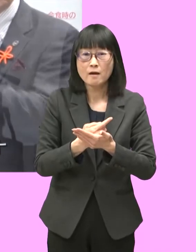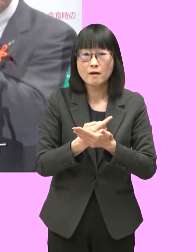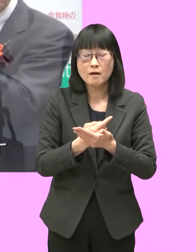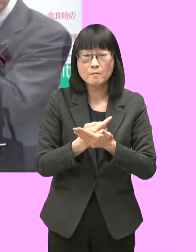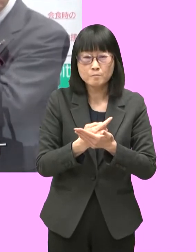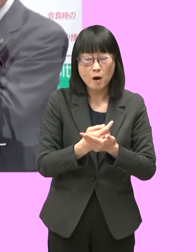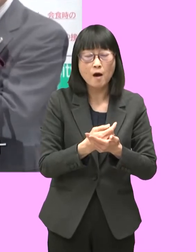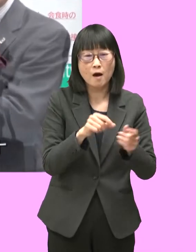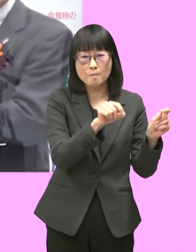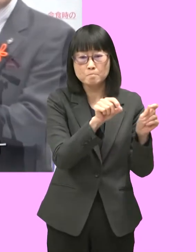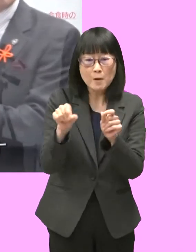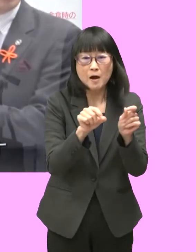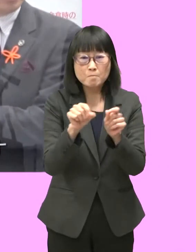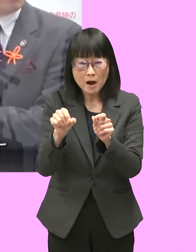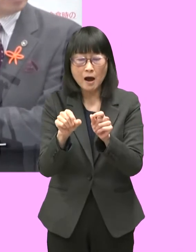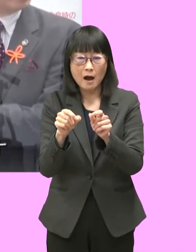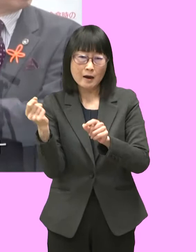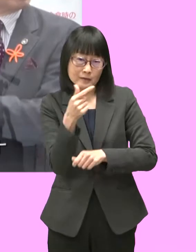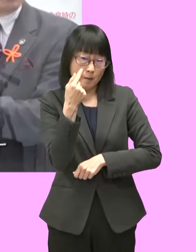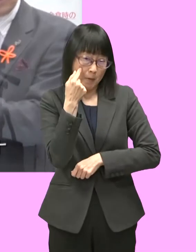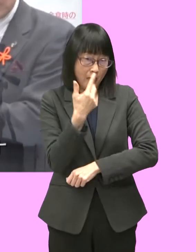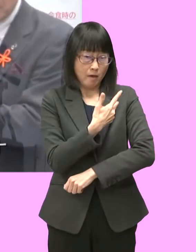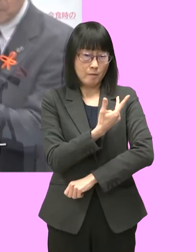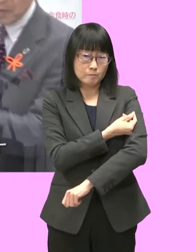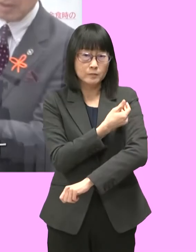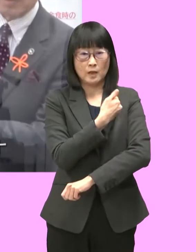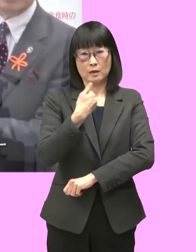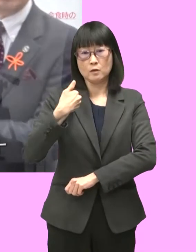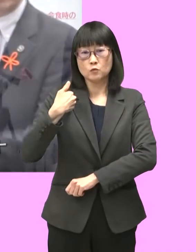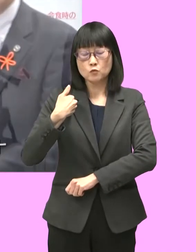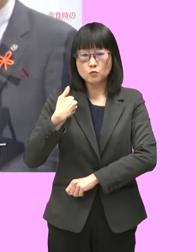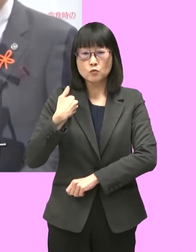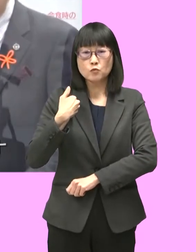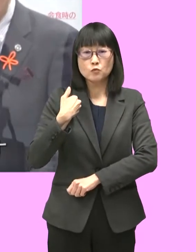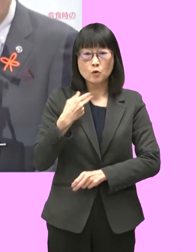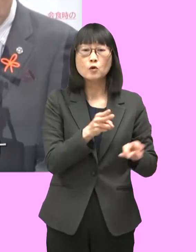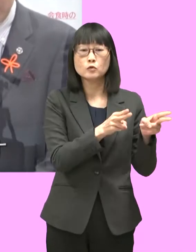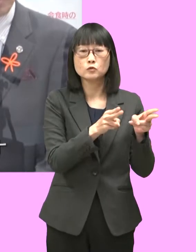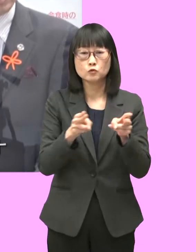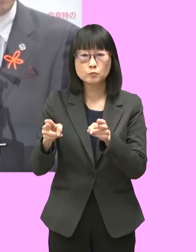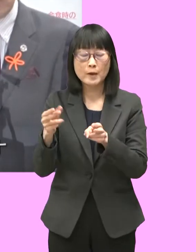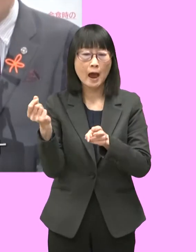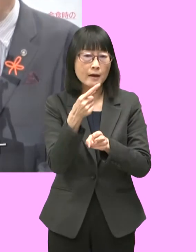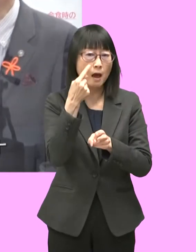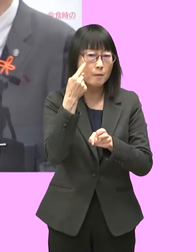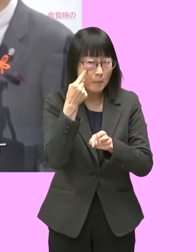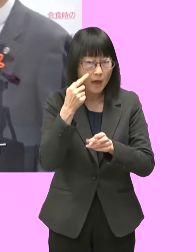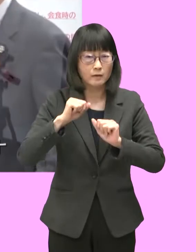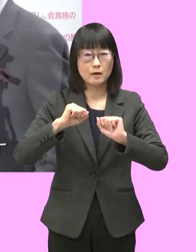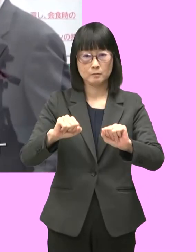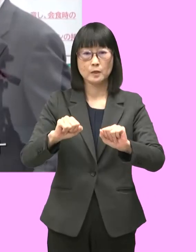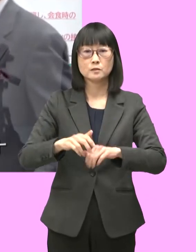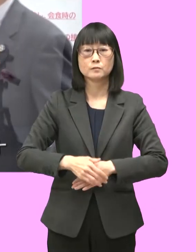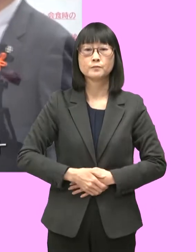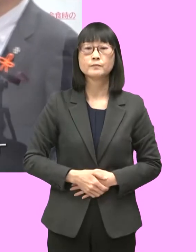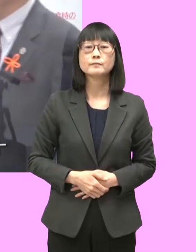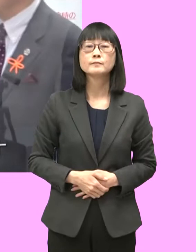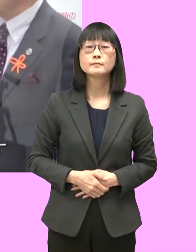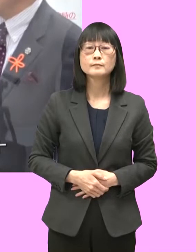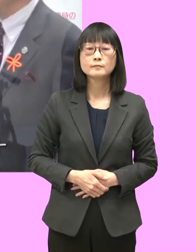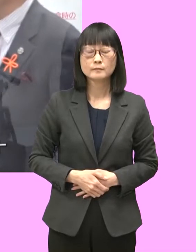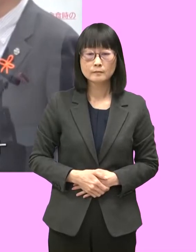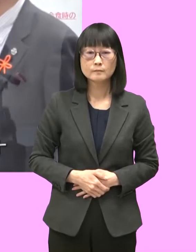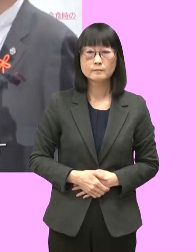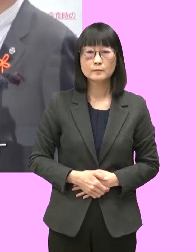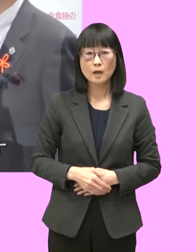方にはその前倒しの時期に打っていただけるように、早めに、進めてまいります。で、どのように進